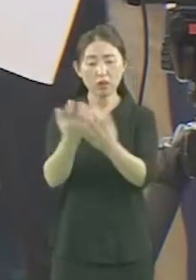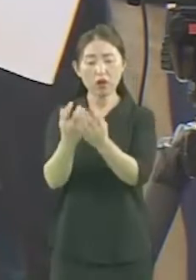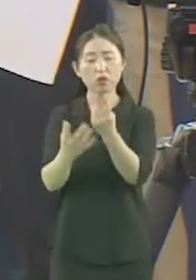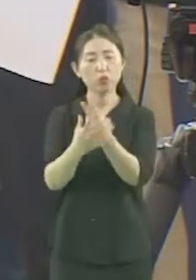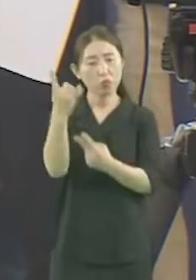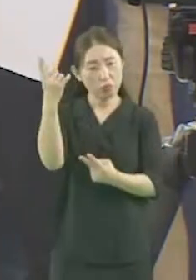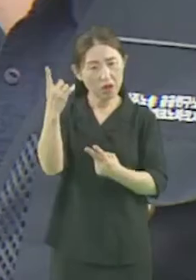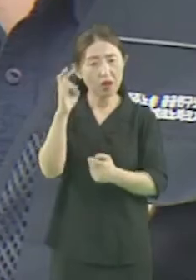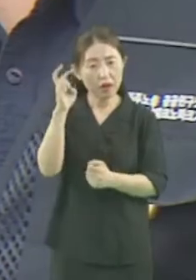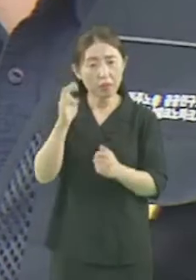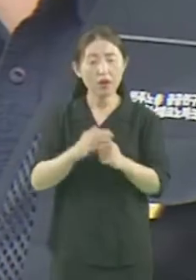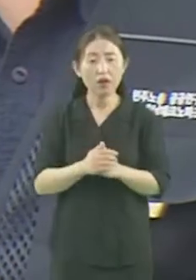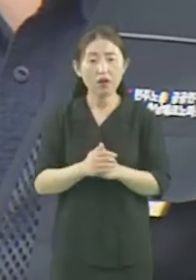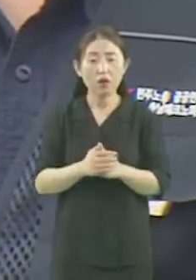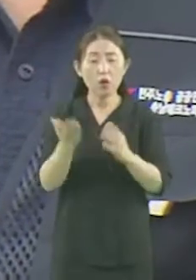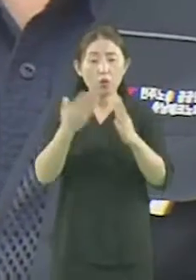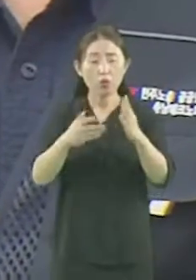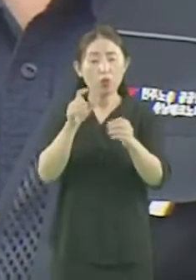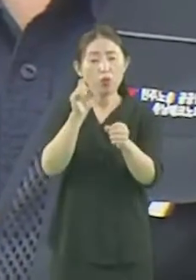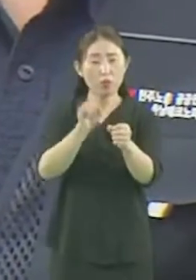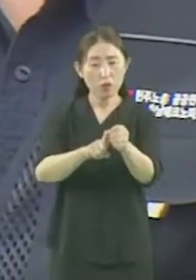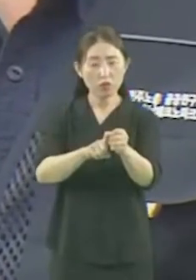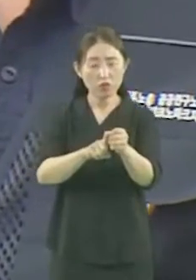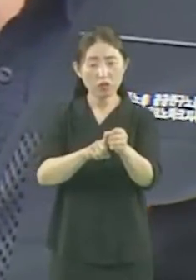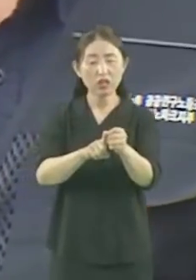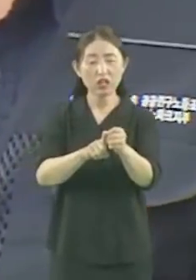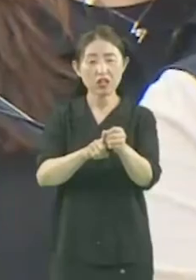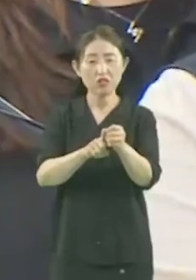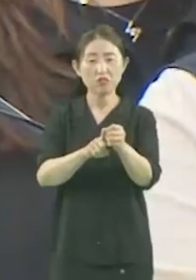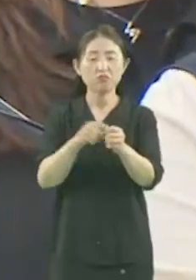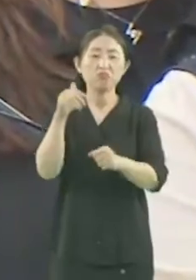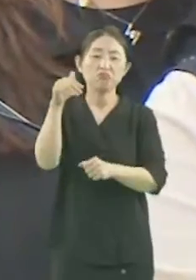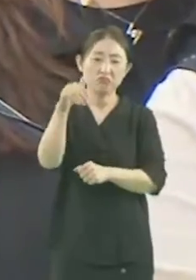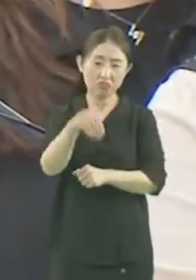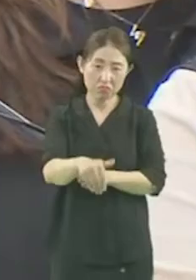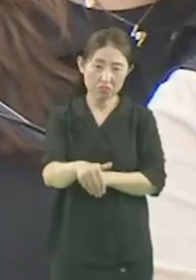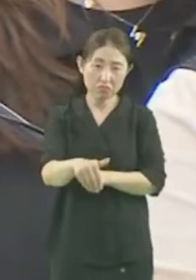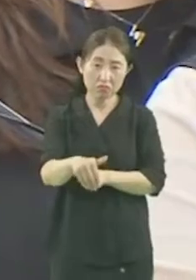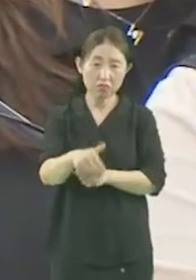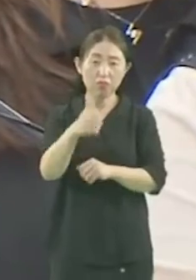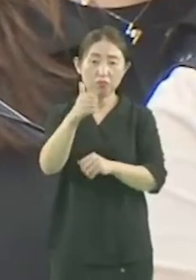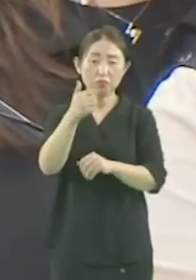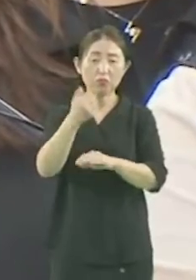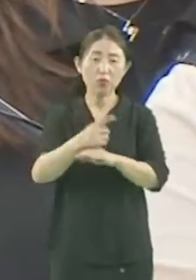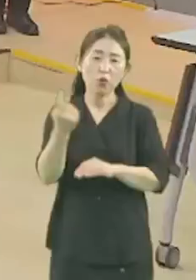내릴 것으로 보인다며 이는 공공성의 후퇴로 이어질 것이라고 주장했습니다.